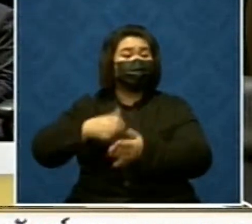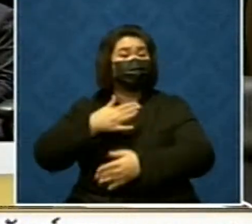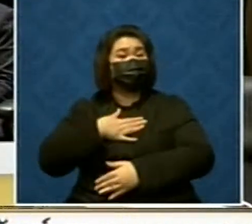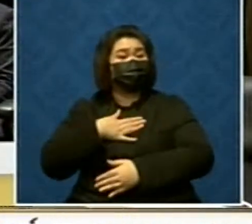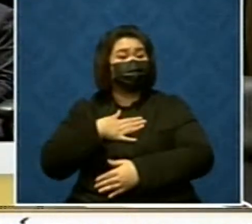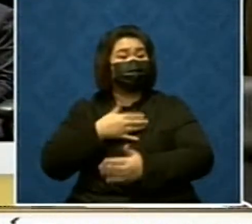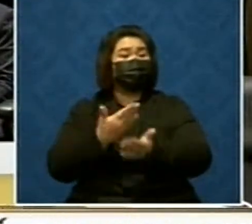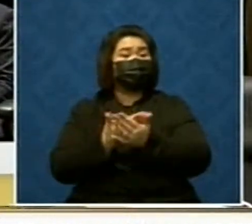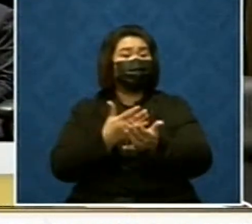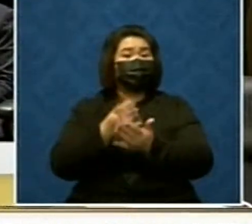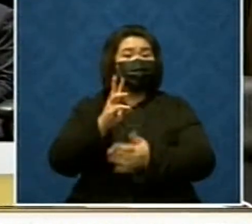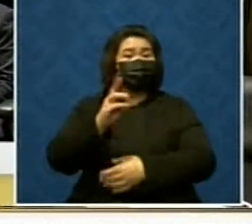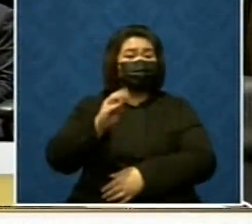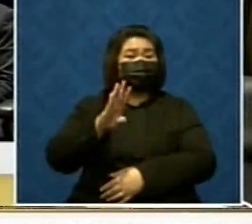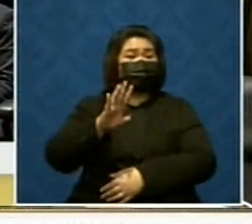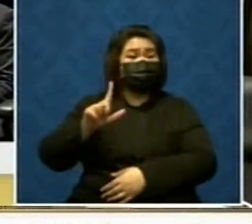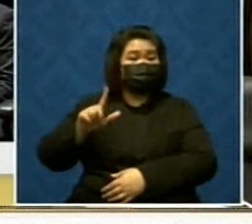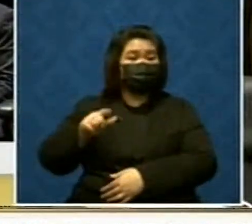ล้านนะครับ